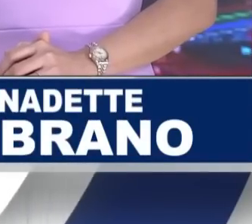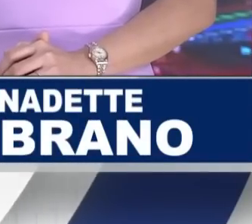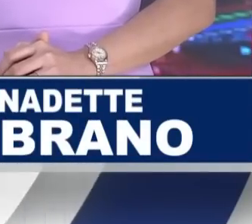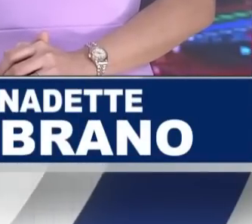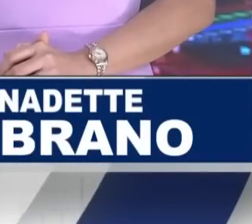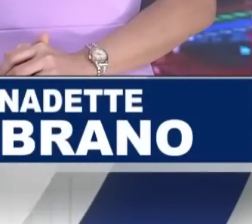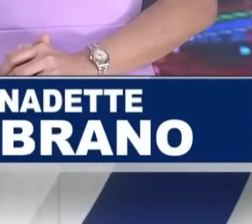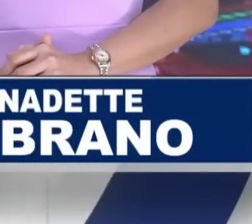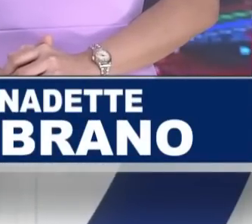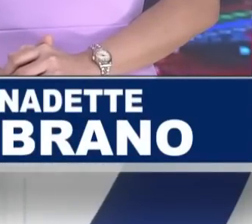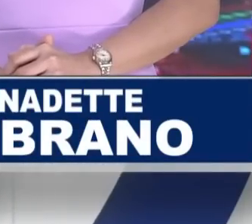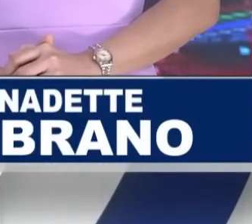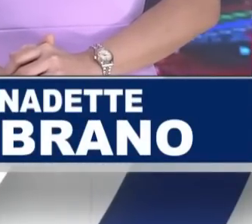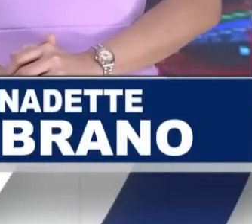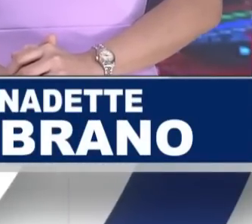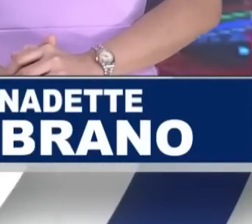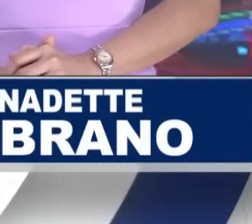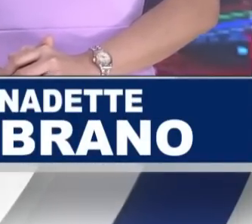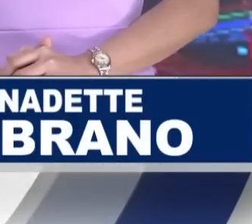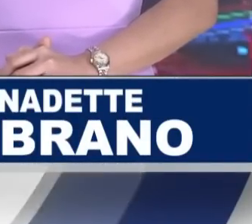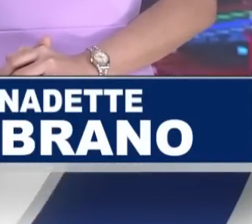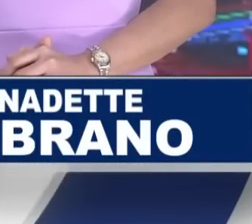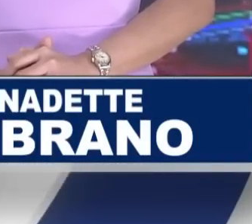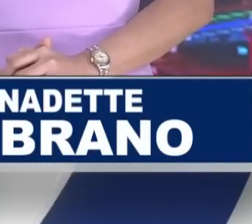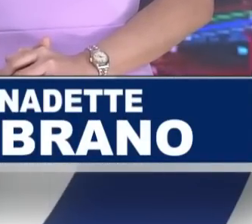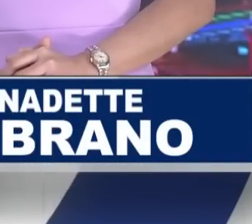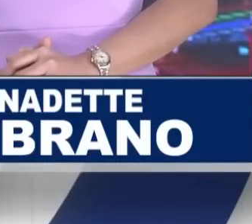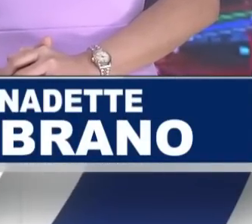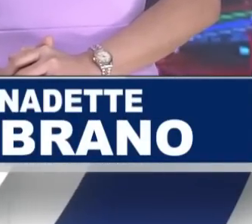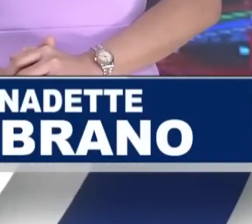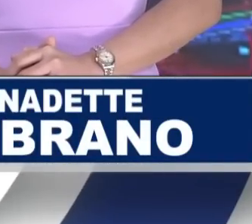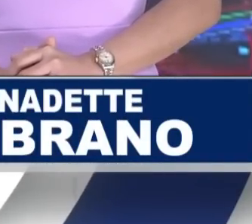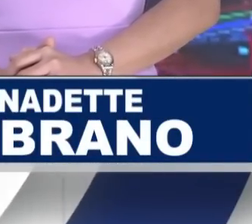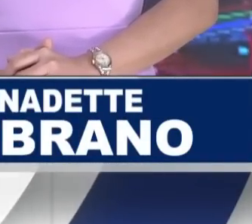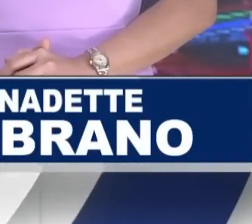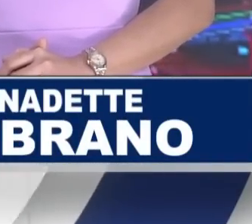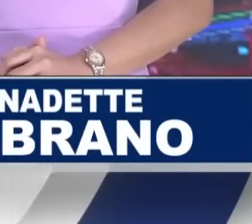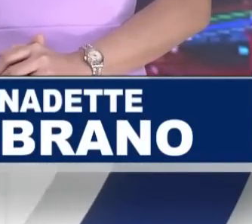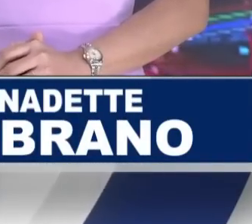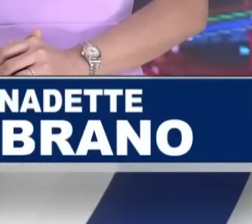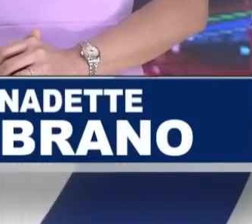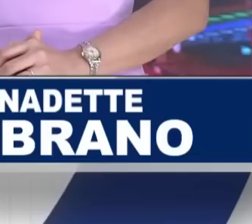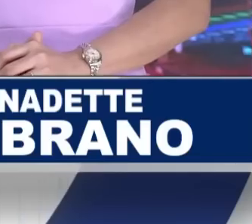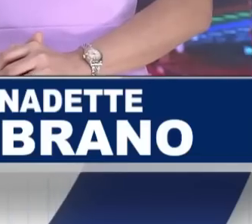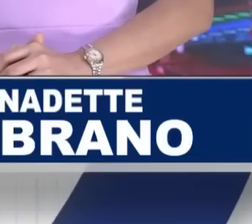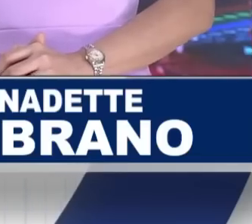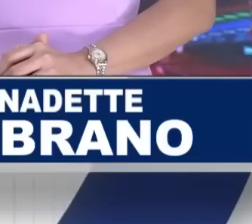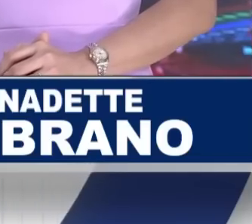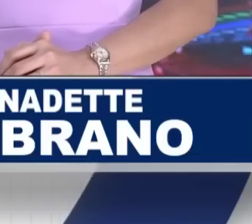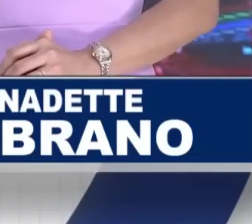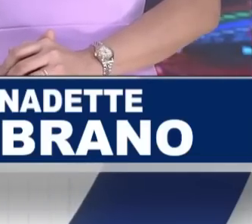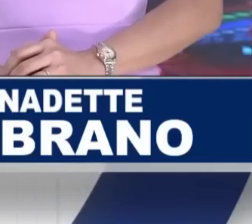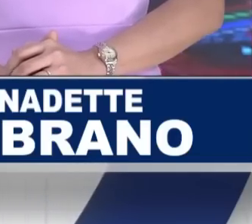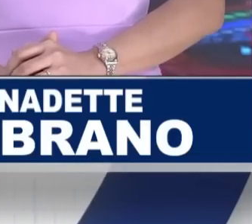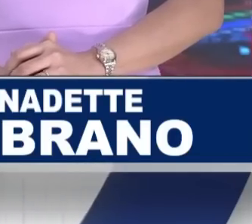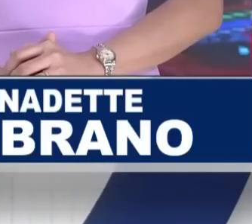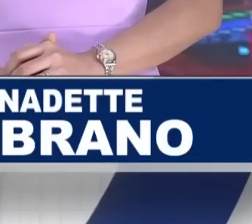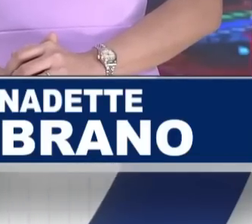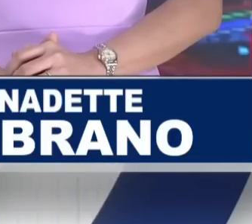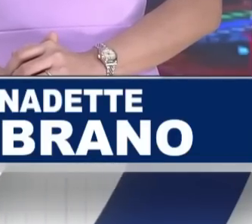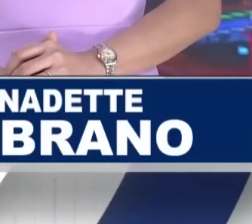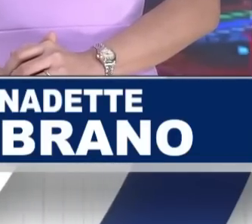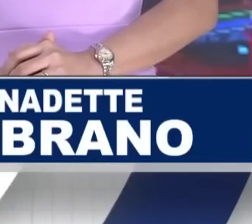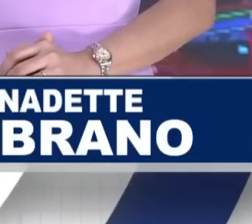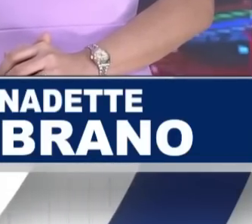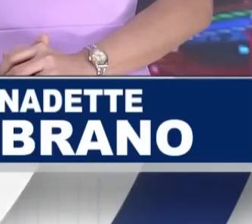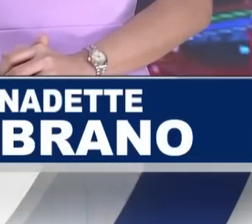Magandang gabi, bayan! Simulan natin ang balitaan sa sinasabing pagmamalkato ng mga pulis sa 16 na